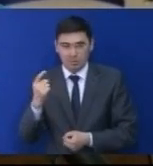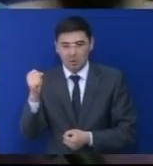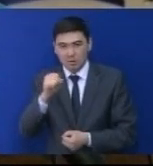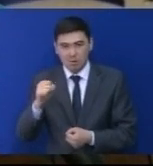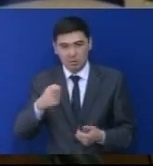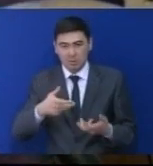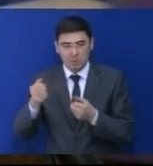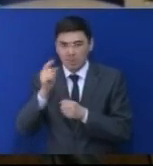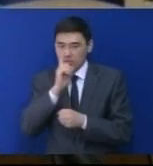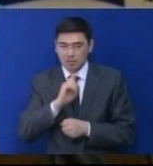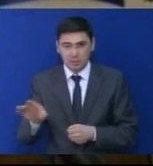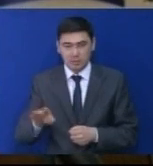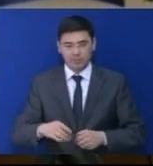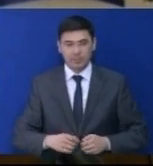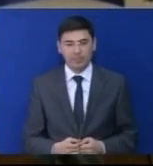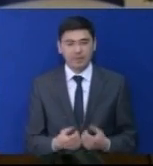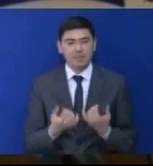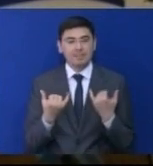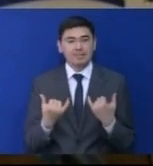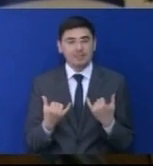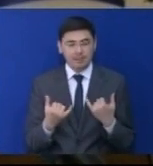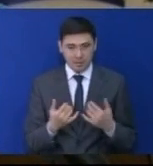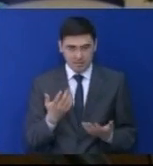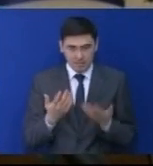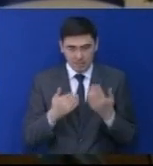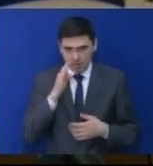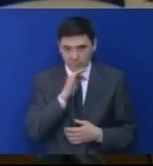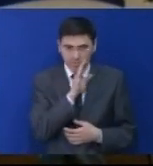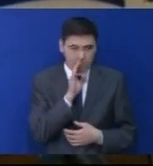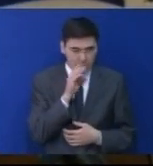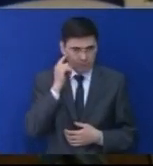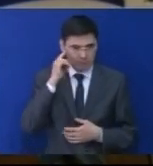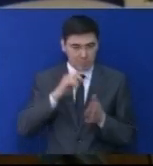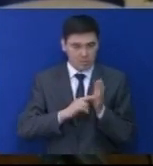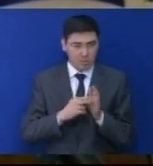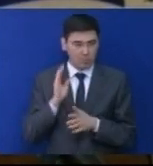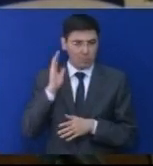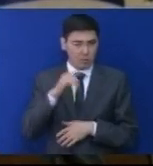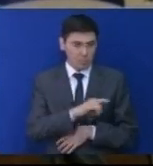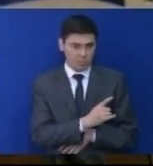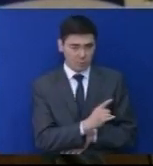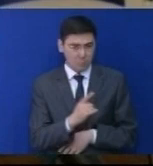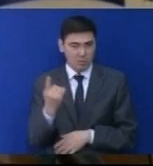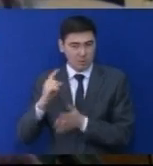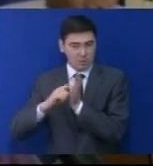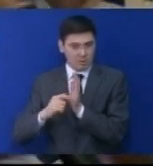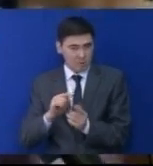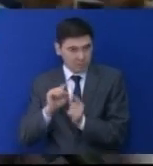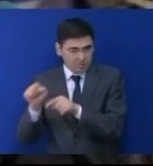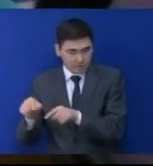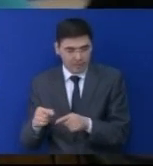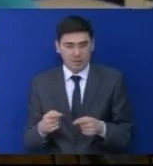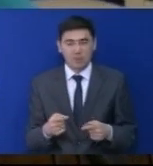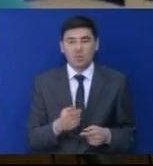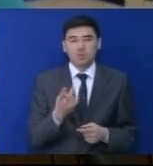қазірден бастап балаларыңыз 1-ші сыныпқа баратын болса, қазірден бастап құжаттарын дайындап, өтініш берулерін 1-ші